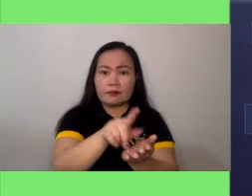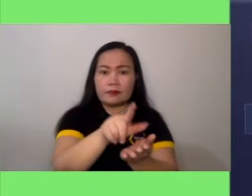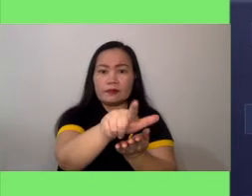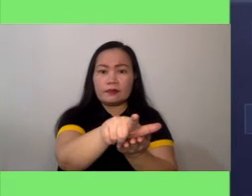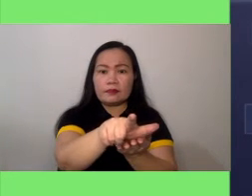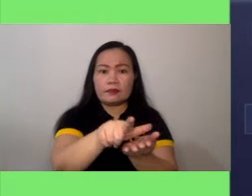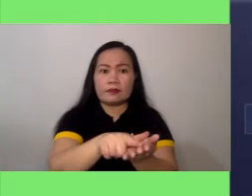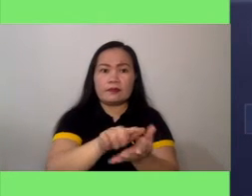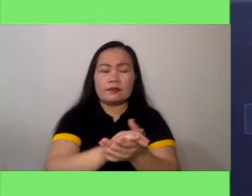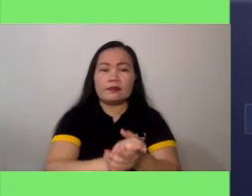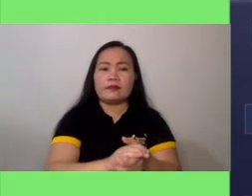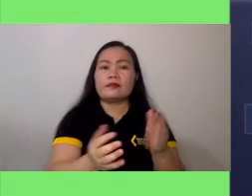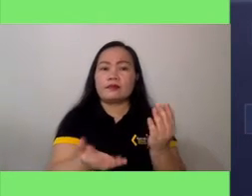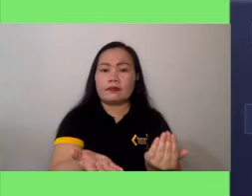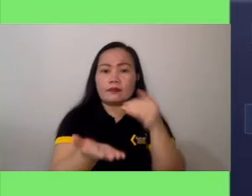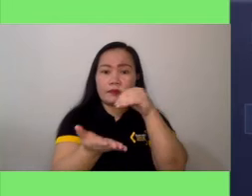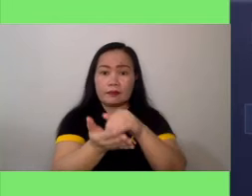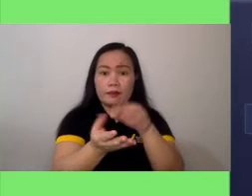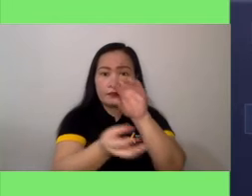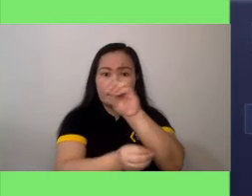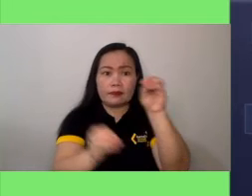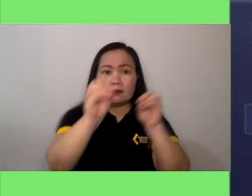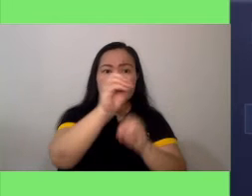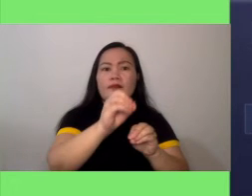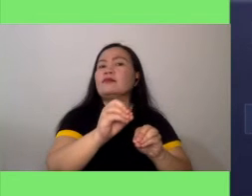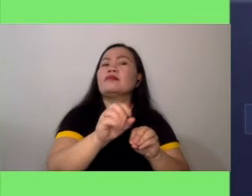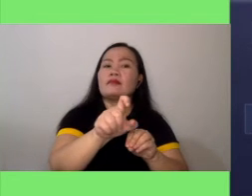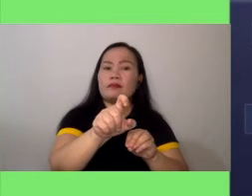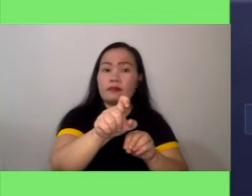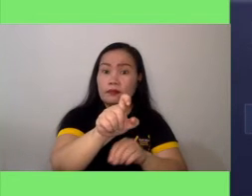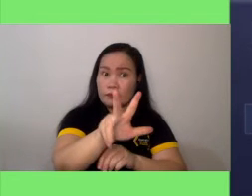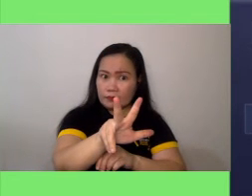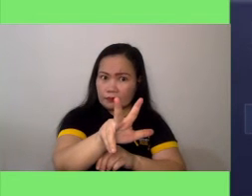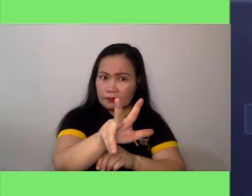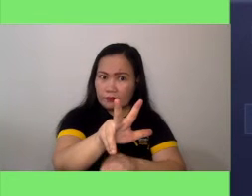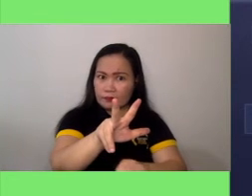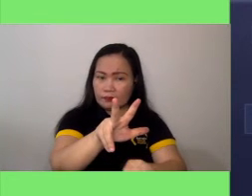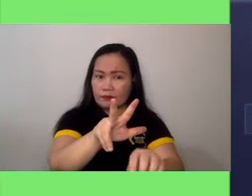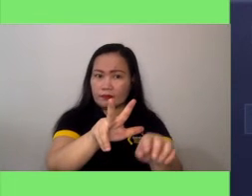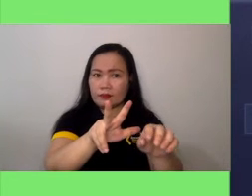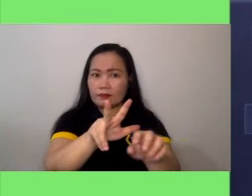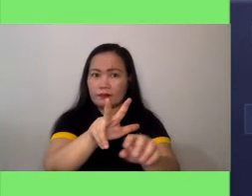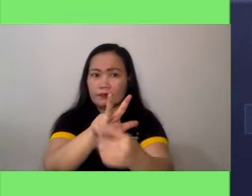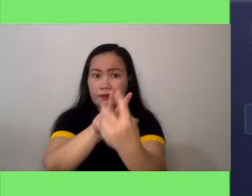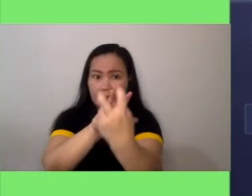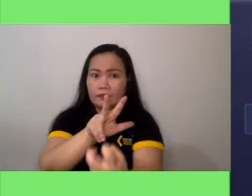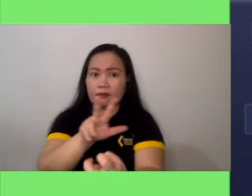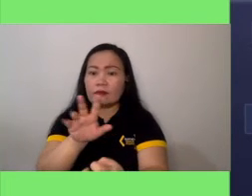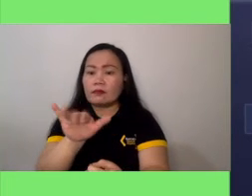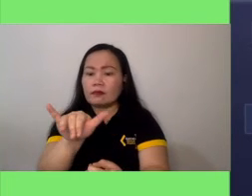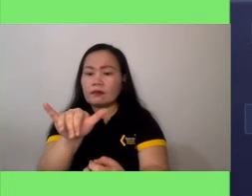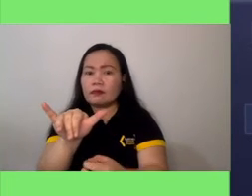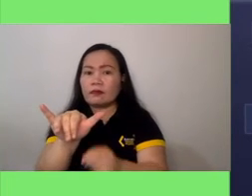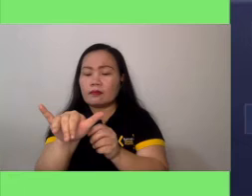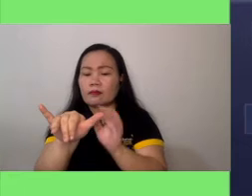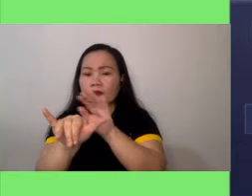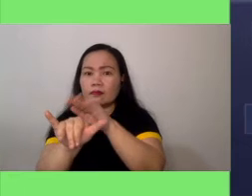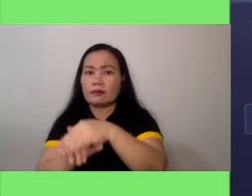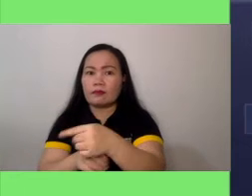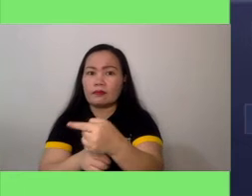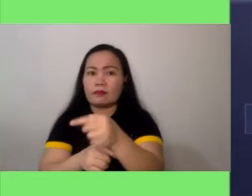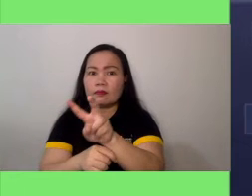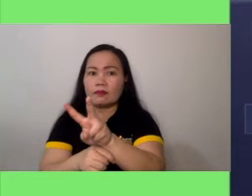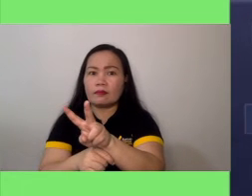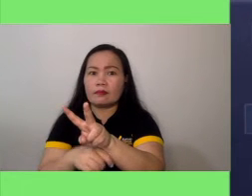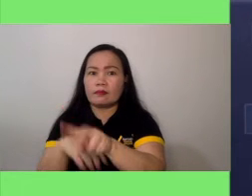na ang variables natin. So, again, substitute lang natin. Ang x mo ay 3, ang plus 4,